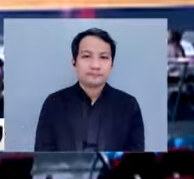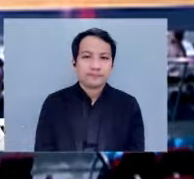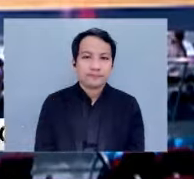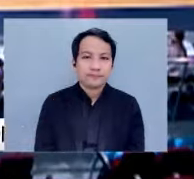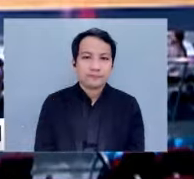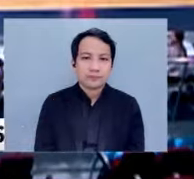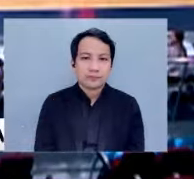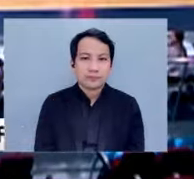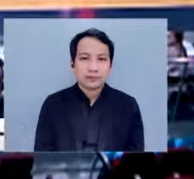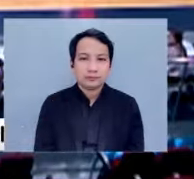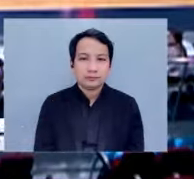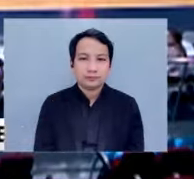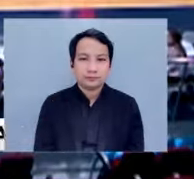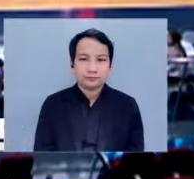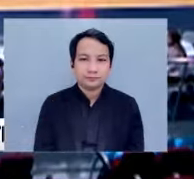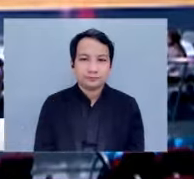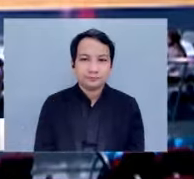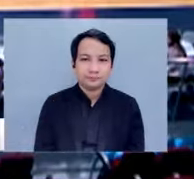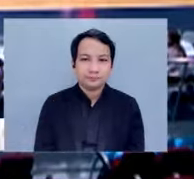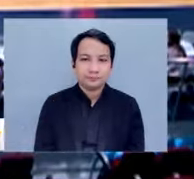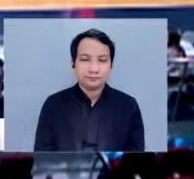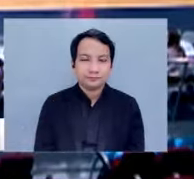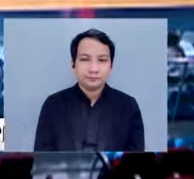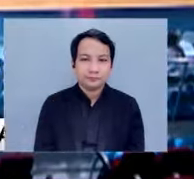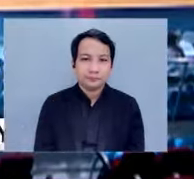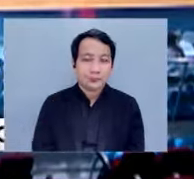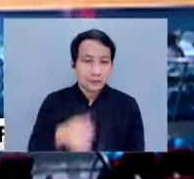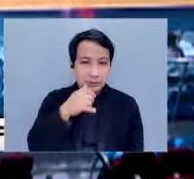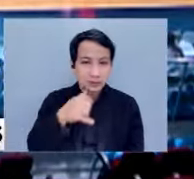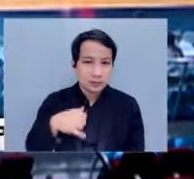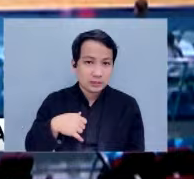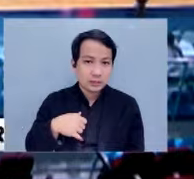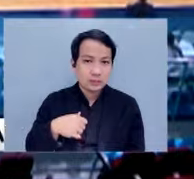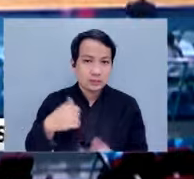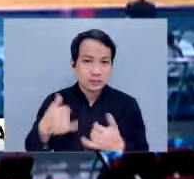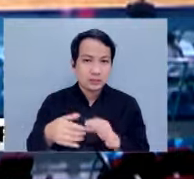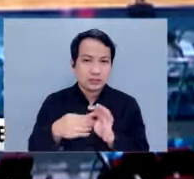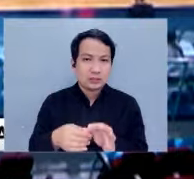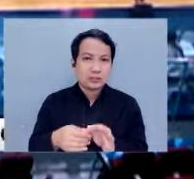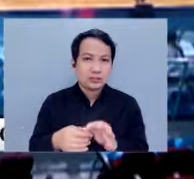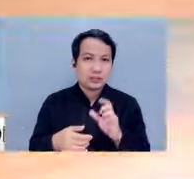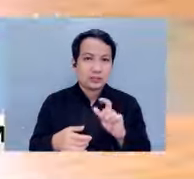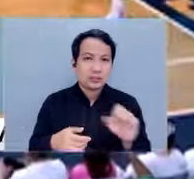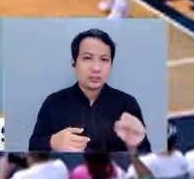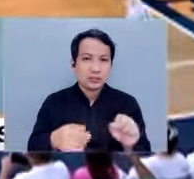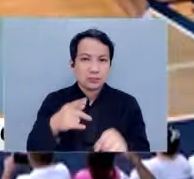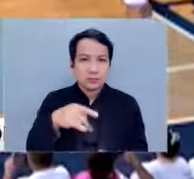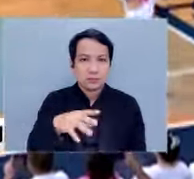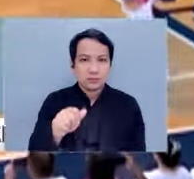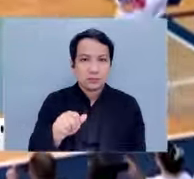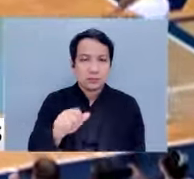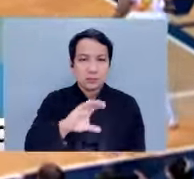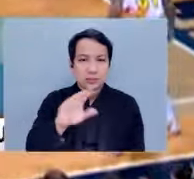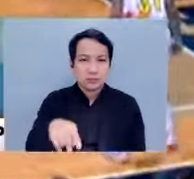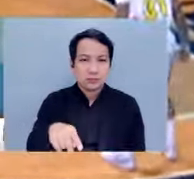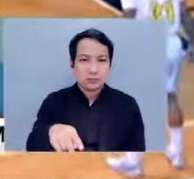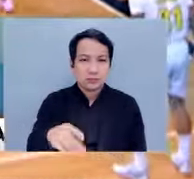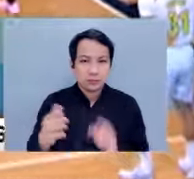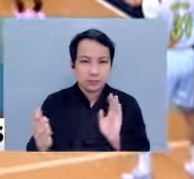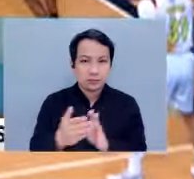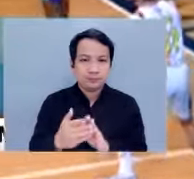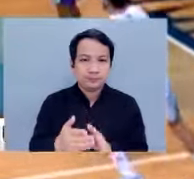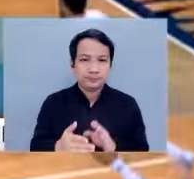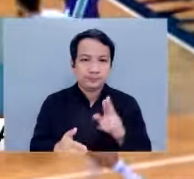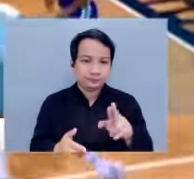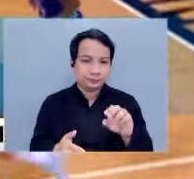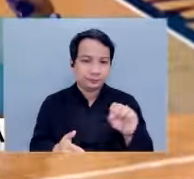Ginanap na kahapon ang huling game day para sa elimination round ng PBA Commissioner's Cup. Unang nagharap ang Rain or Shine